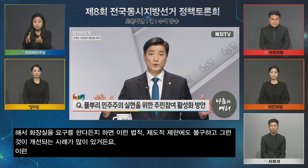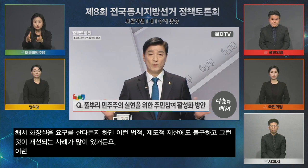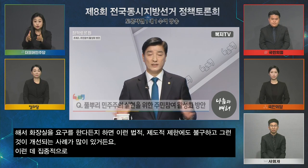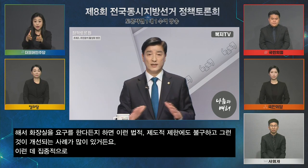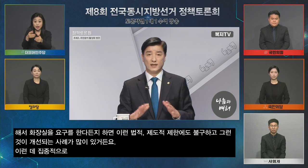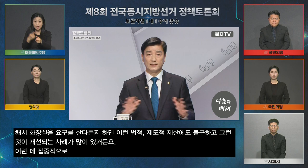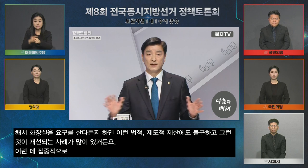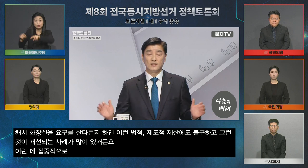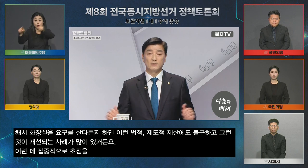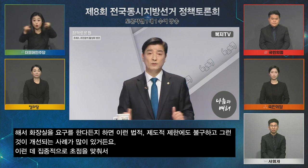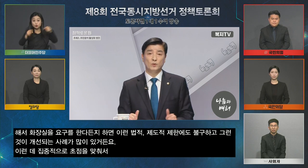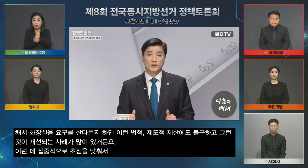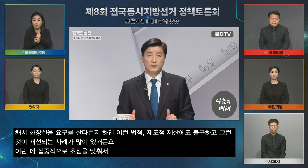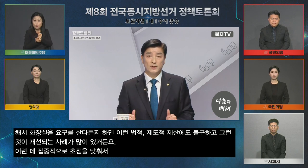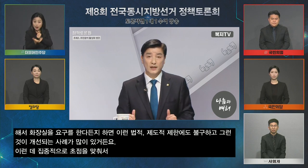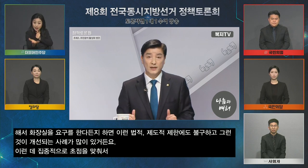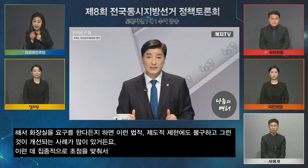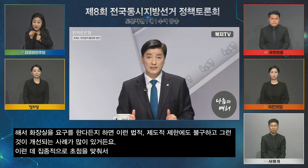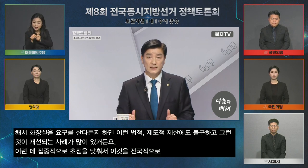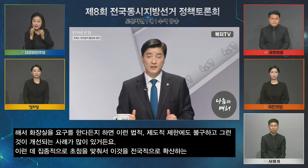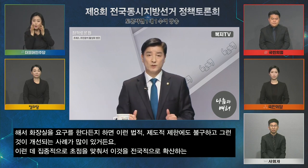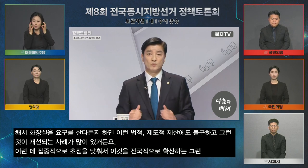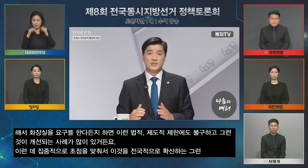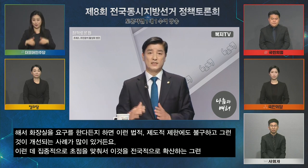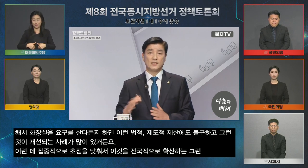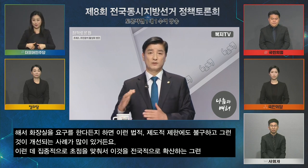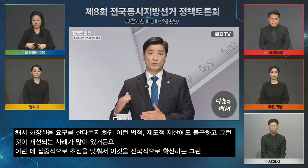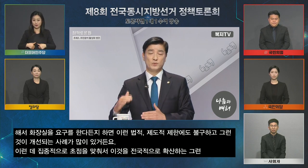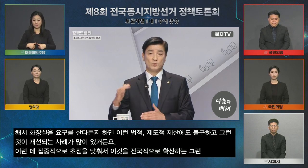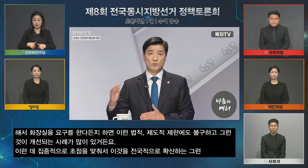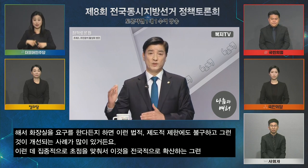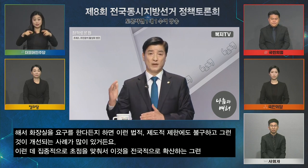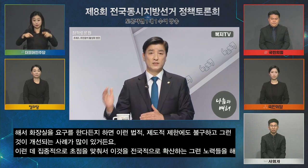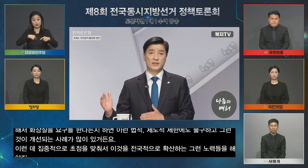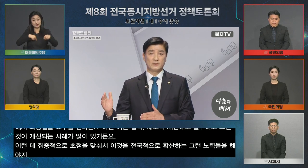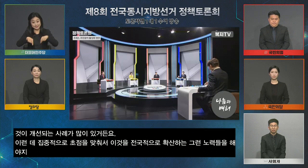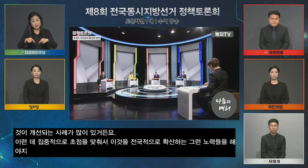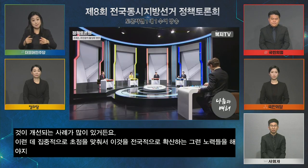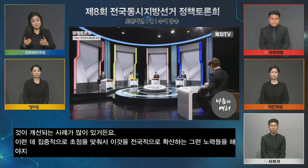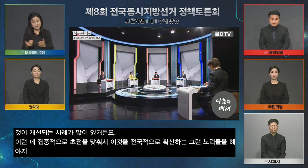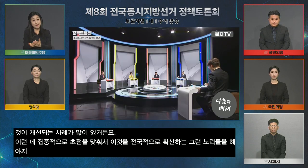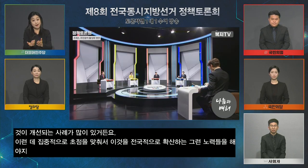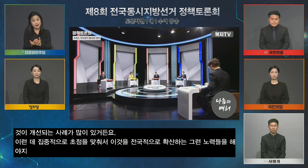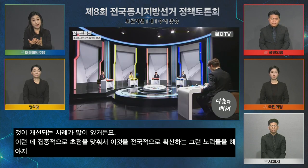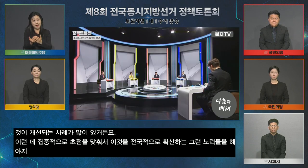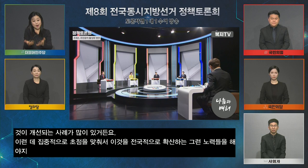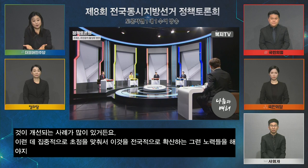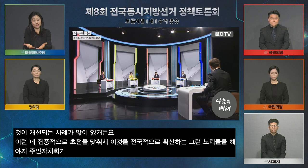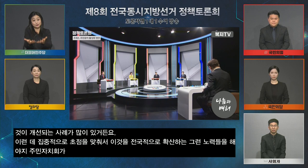이것을 전국적으로 확산하는 그런 노력들을 해야지 주민자치가 조금씩 조금씩 발전하는 것이죠.